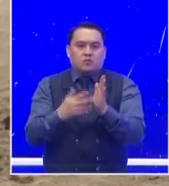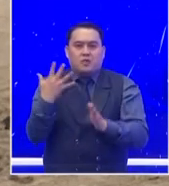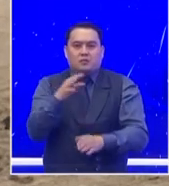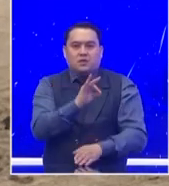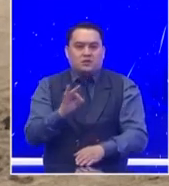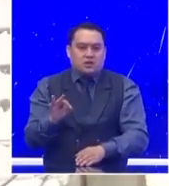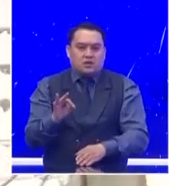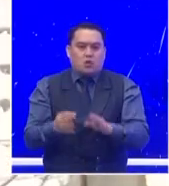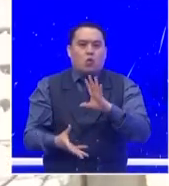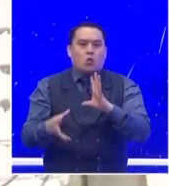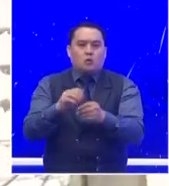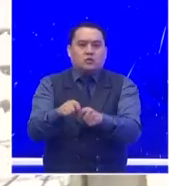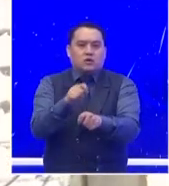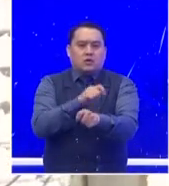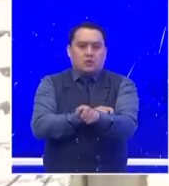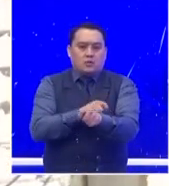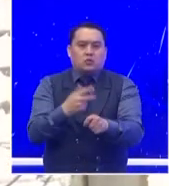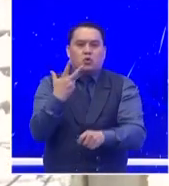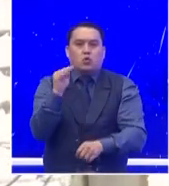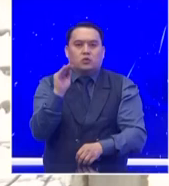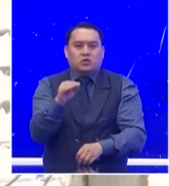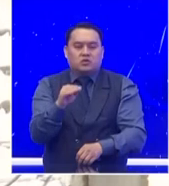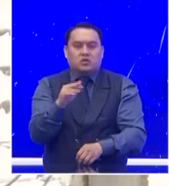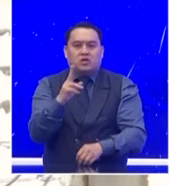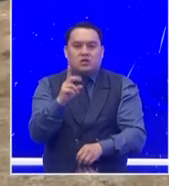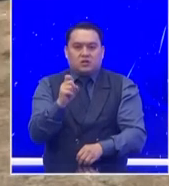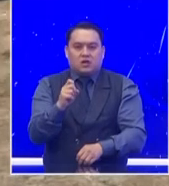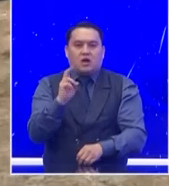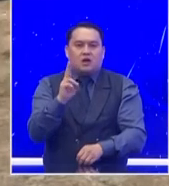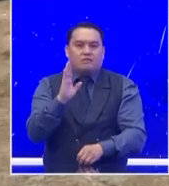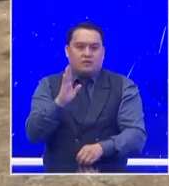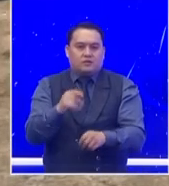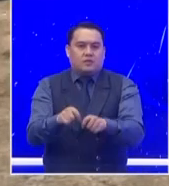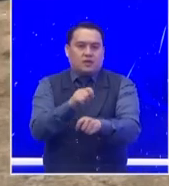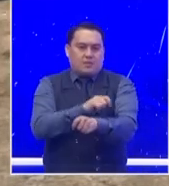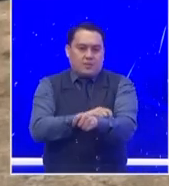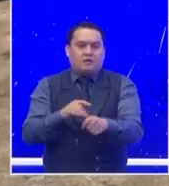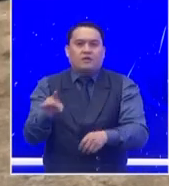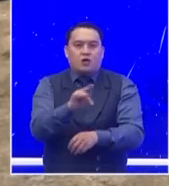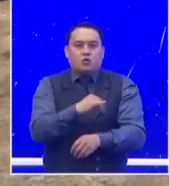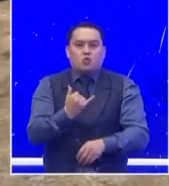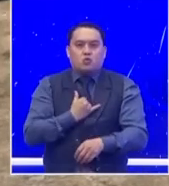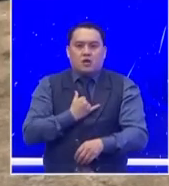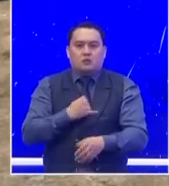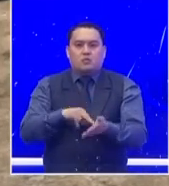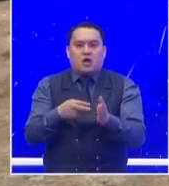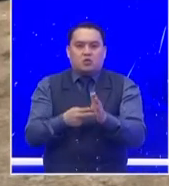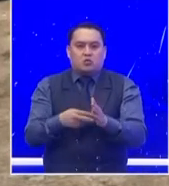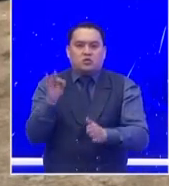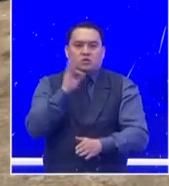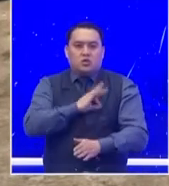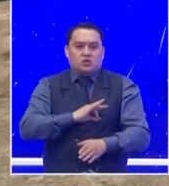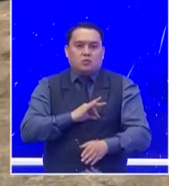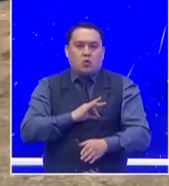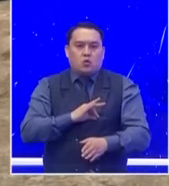80-85%. Общая квадратура дома составит более 3100 квадратных метров. Если говорить в целом о районе, в этом году мы планируем ввести в